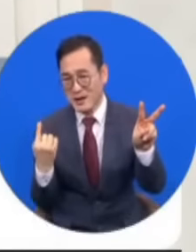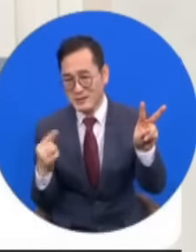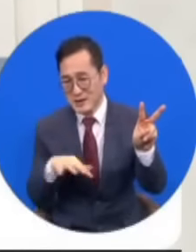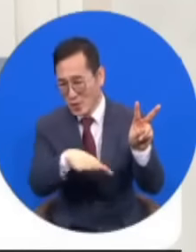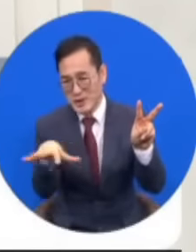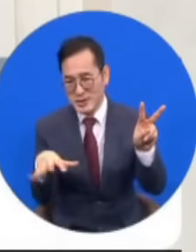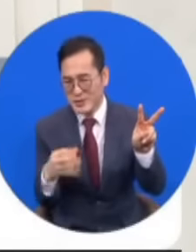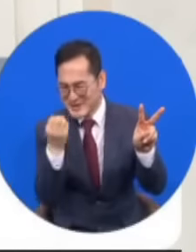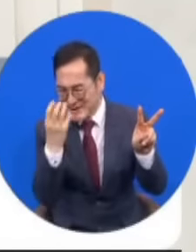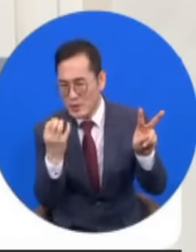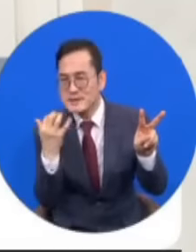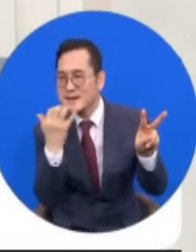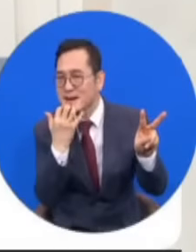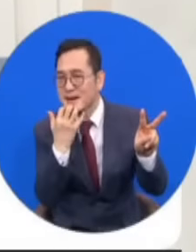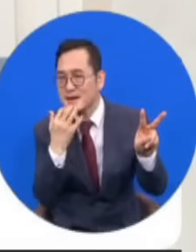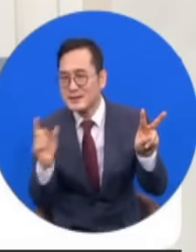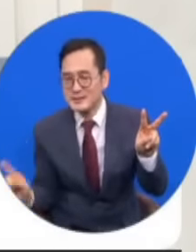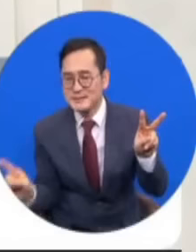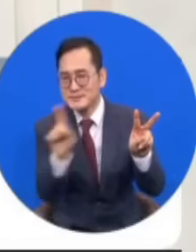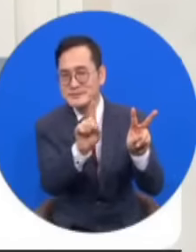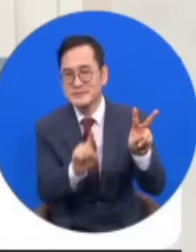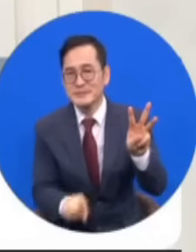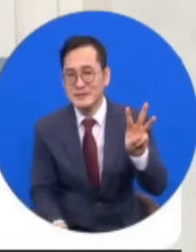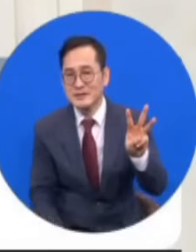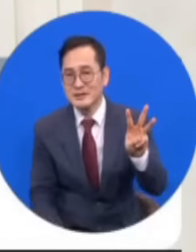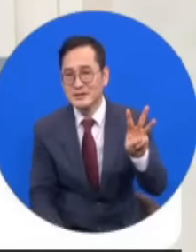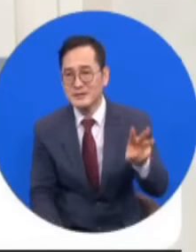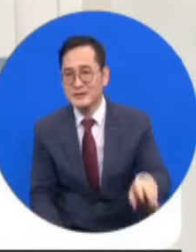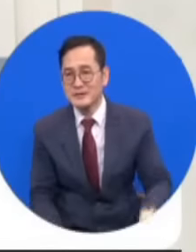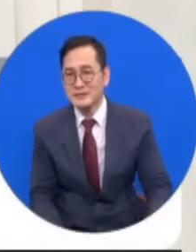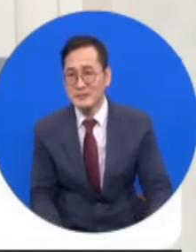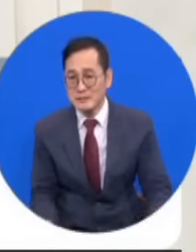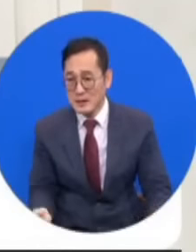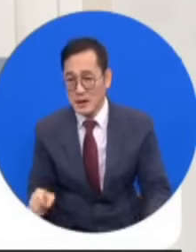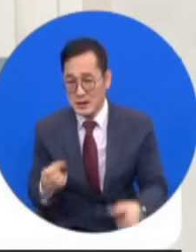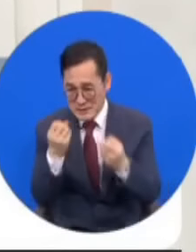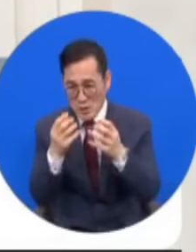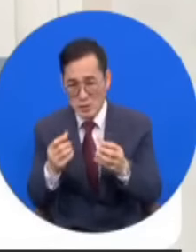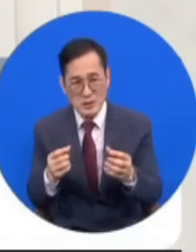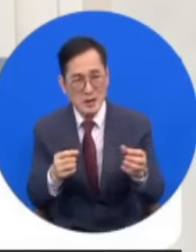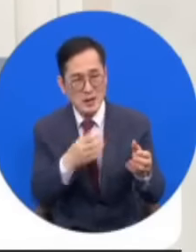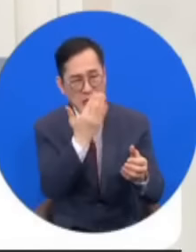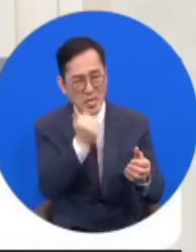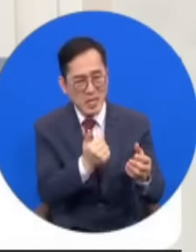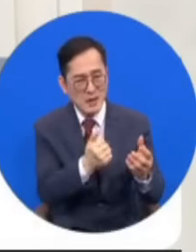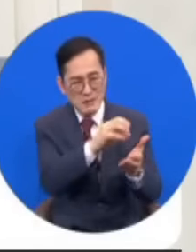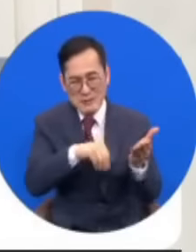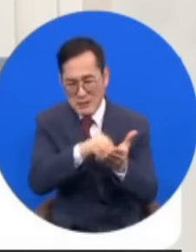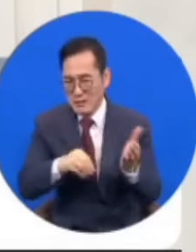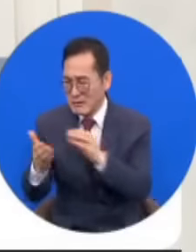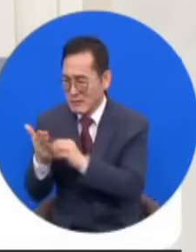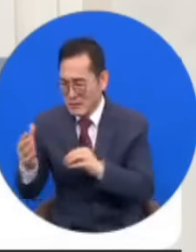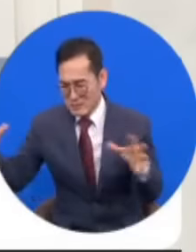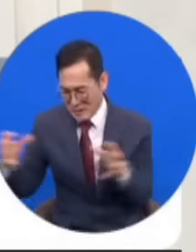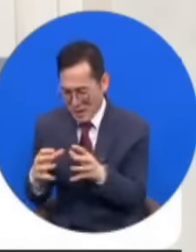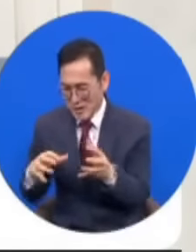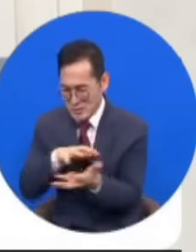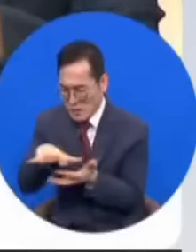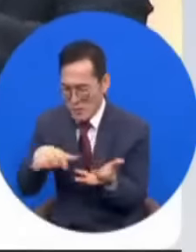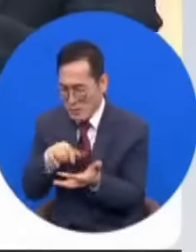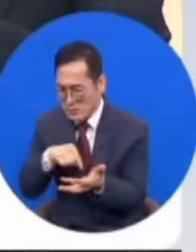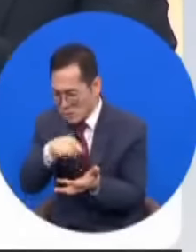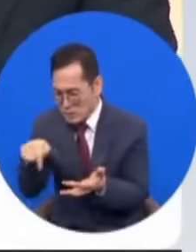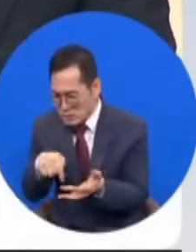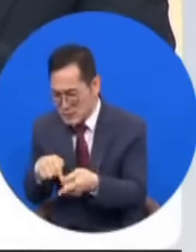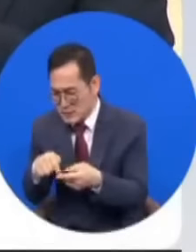정도로 한네 다섯 개가 나온 거잖아요 그런데이 중에서 다 이제 이견 차이가 발생하고 있는 거거든요 그래서 얼핏 보면은 어떤 기존의